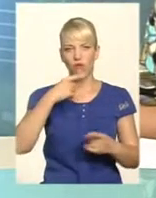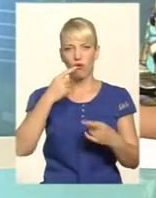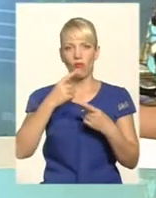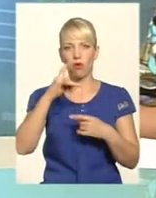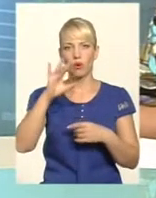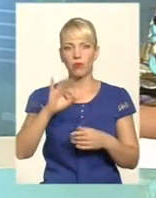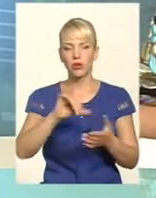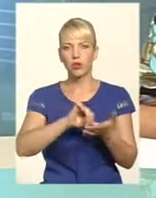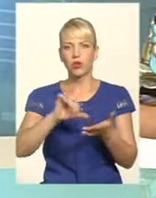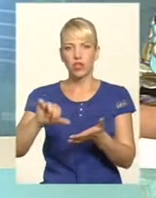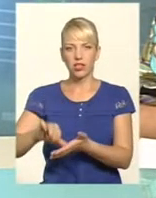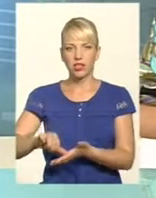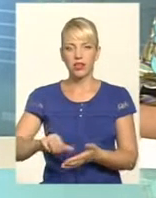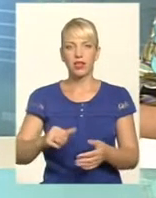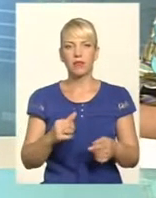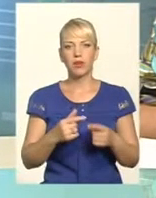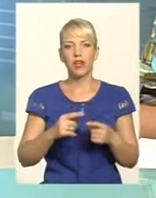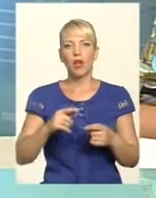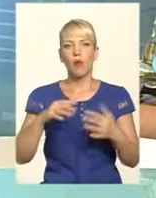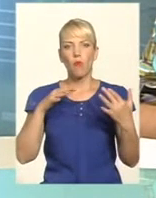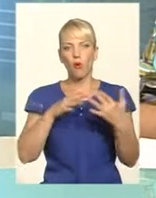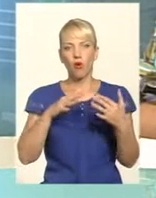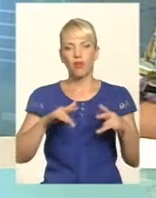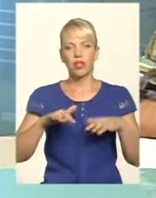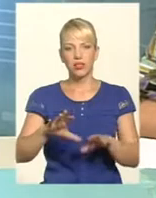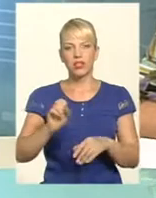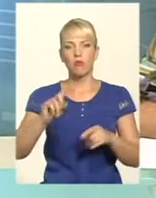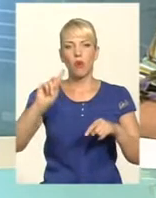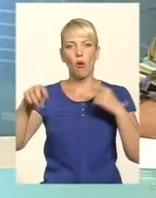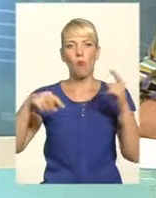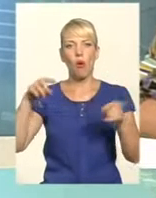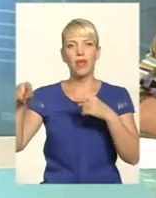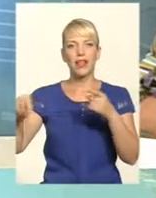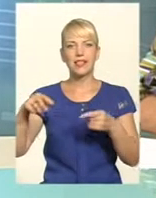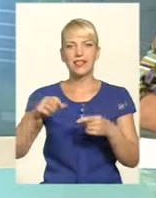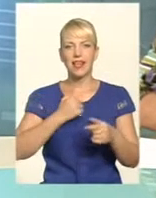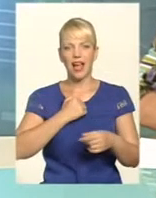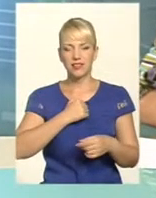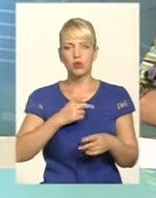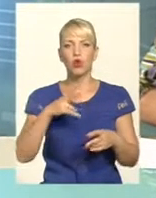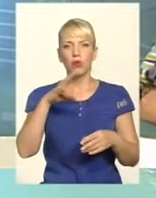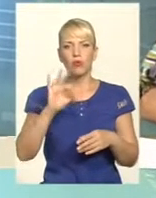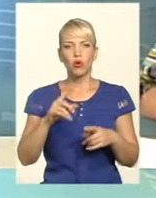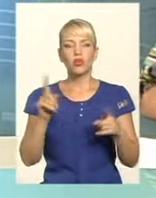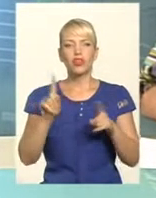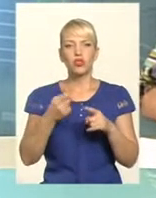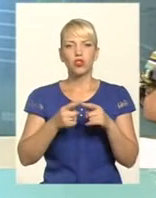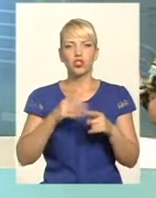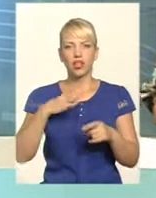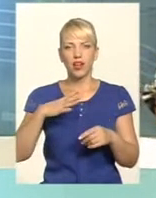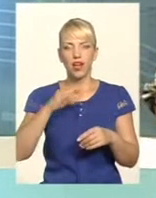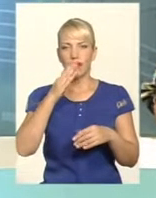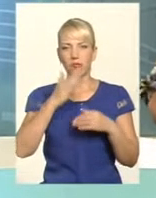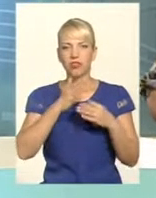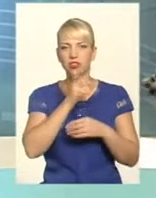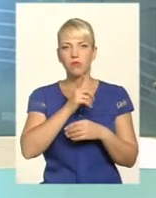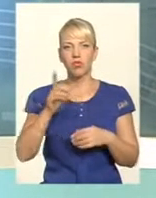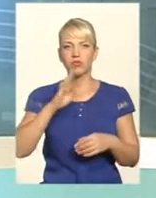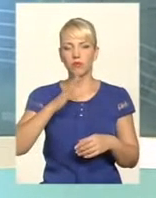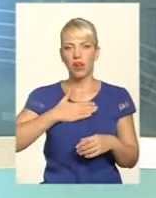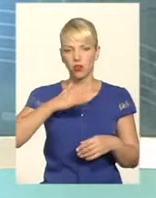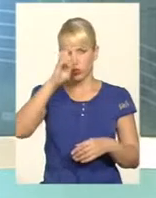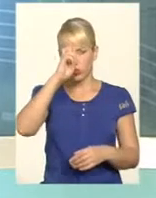із учасниками бойових дій, про мобілізацію, про те, що чекає найближчим часом нашу державу і загалом